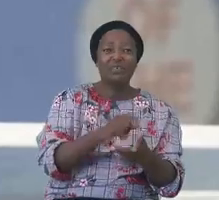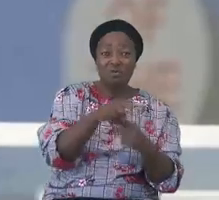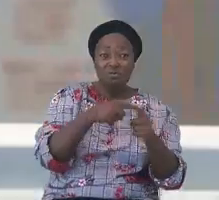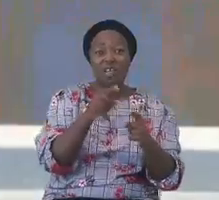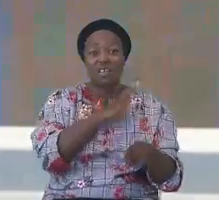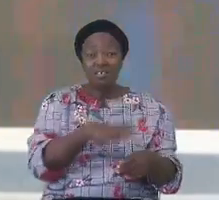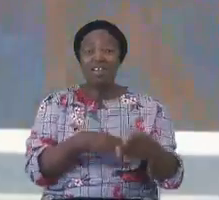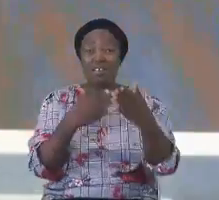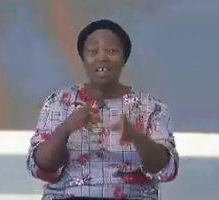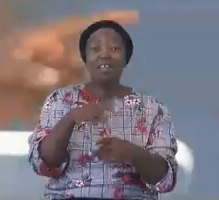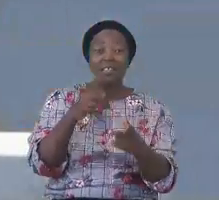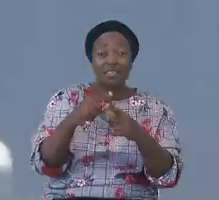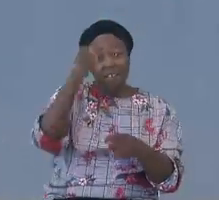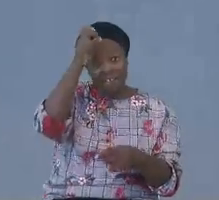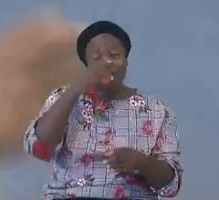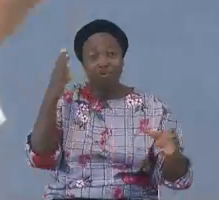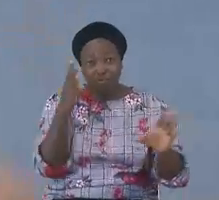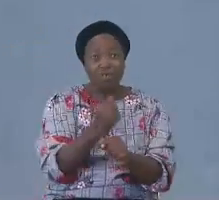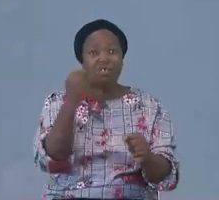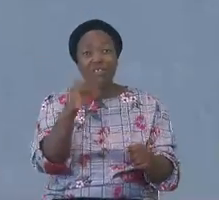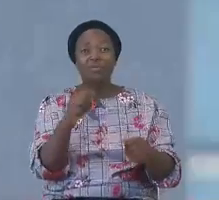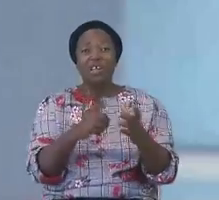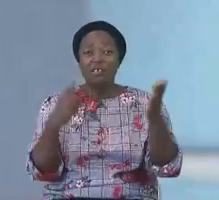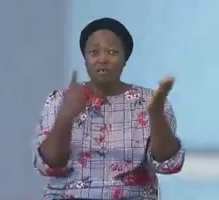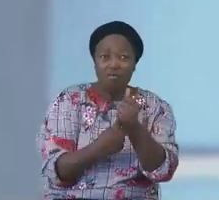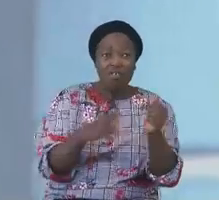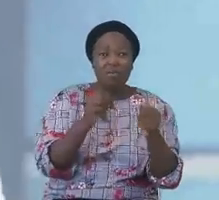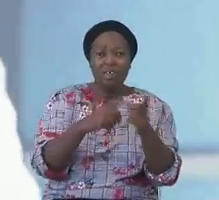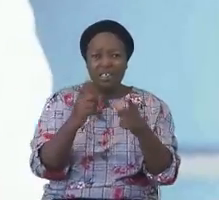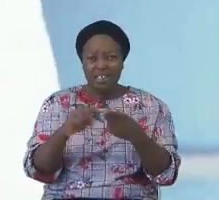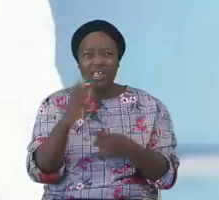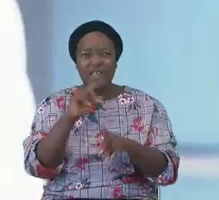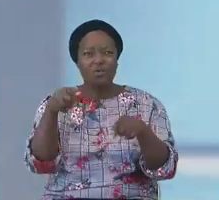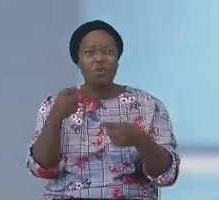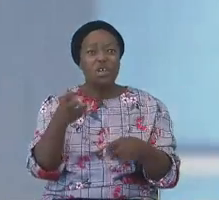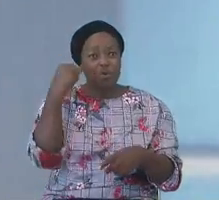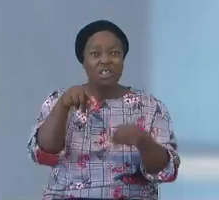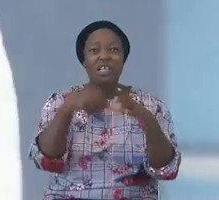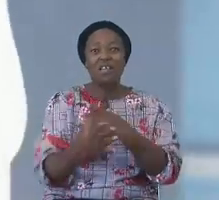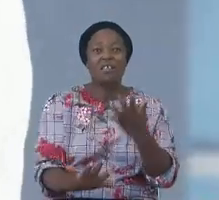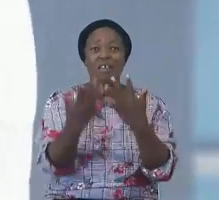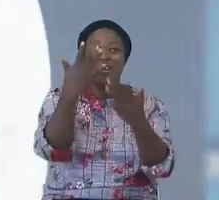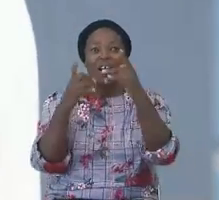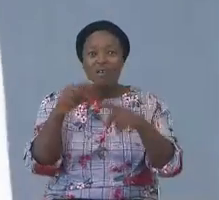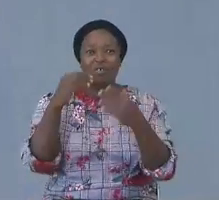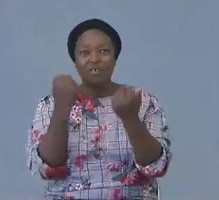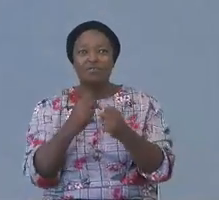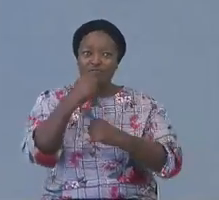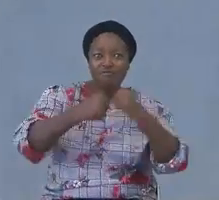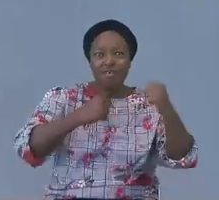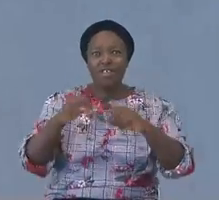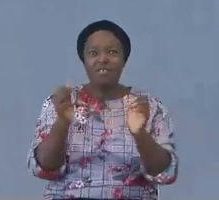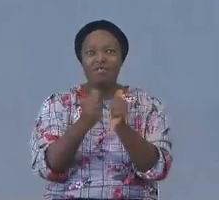courent sur le pupitre. Ils disent, je vais vous dire, quand Christ est mort, Satan s'est saisi de lui.